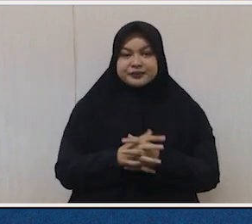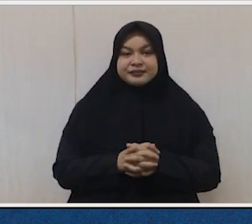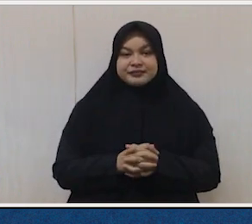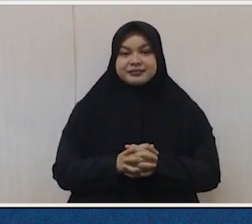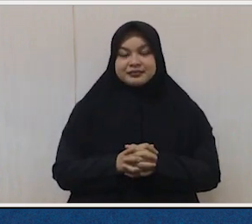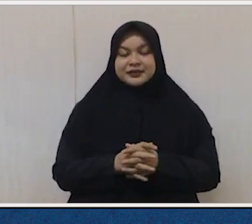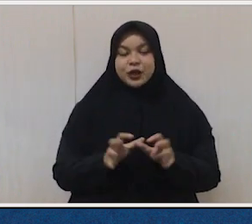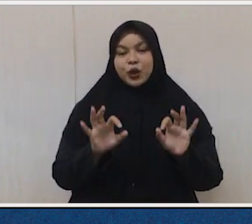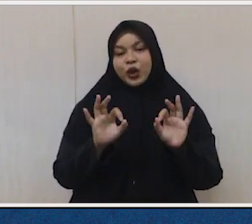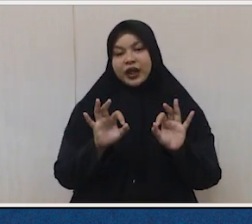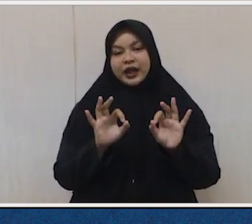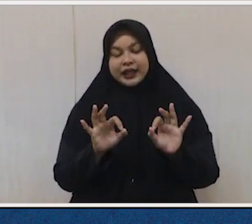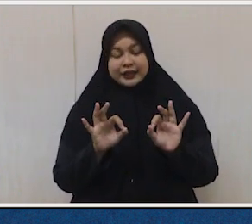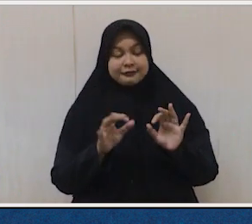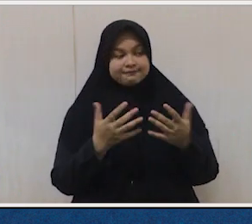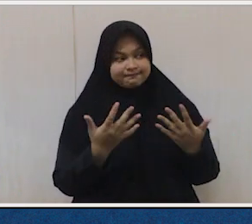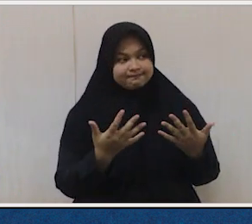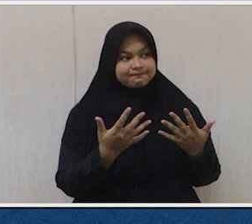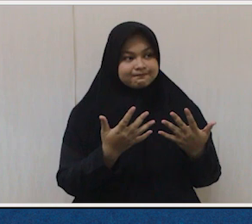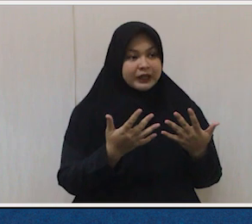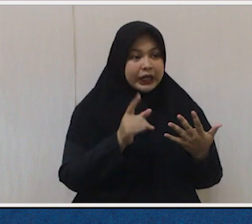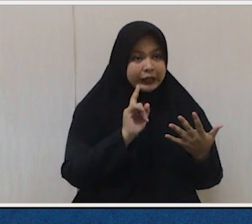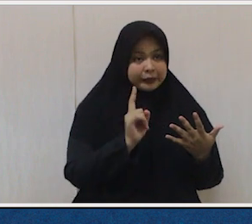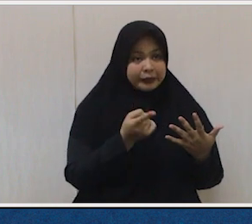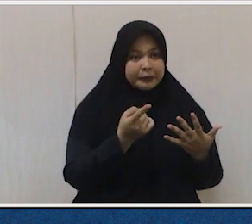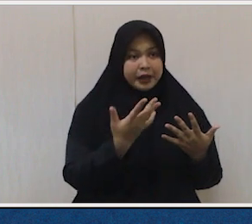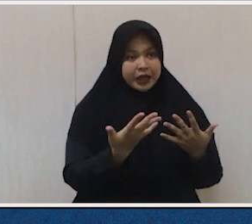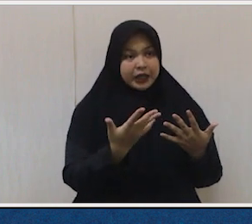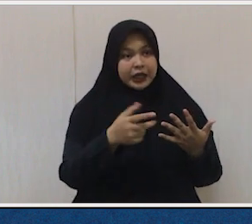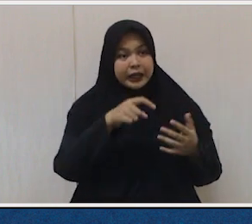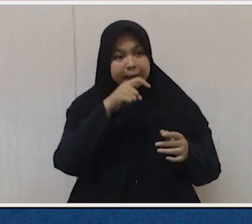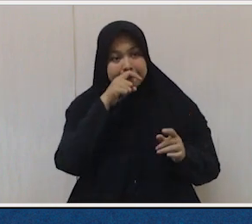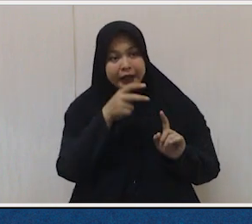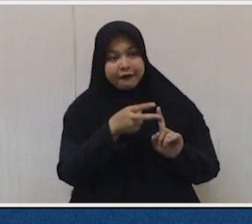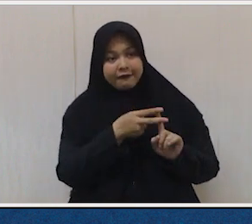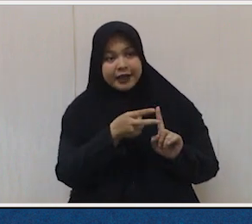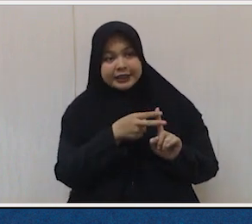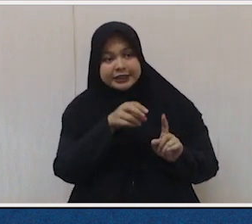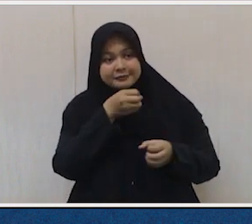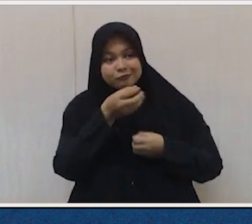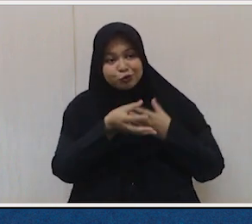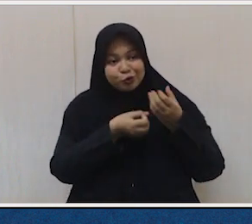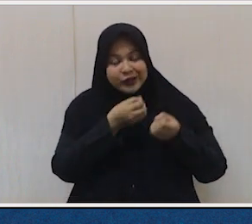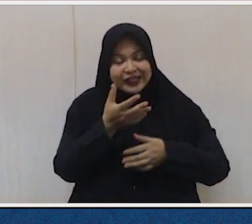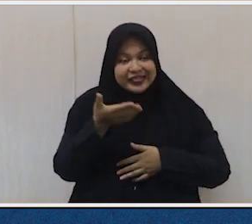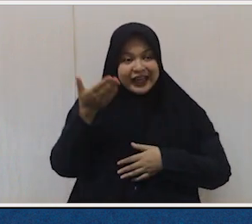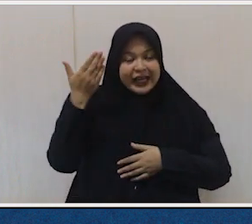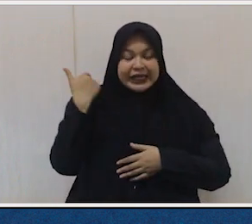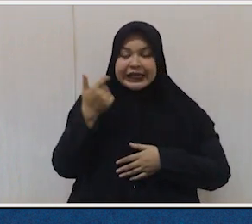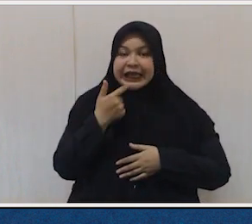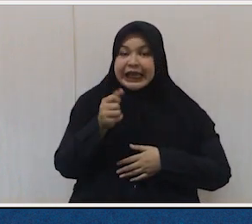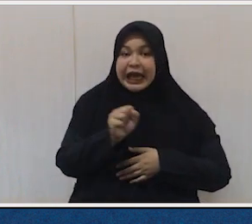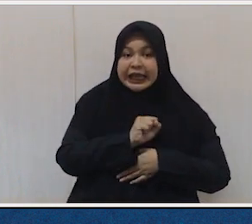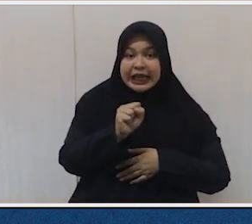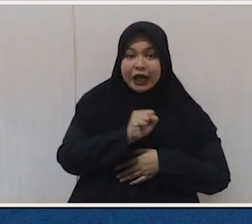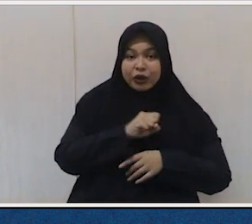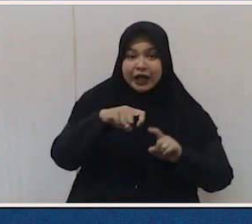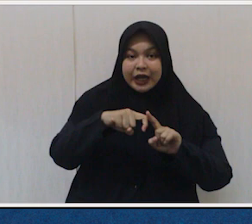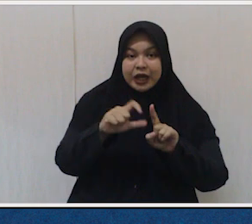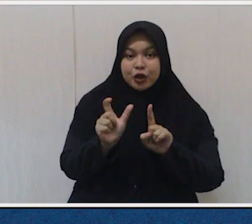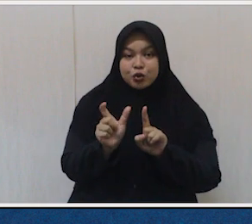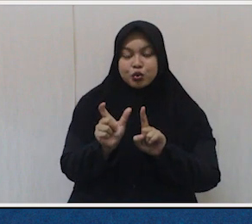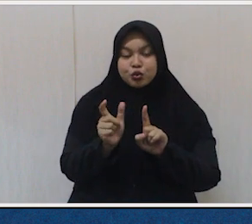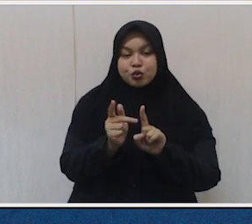Mas Iya Mas Fajri jadi memang eh yang Mas Fajri sebut tadi itu soal ee ketakutan soal